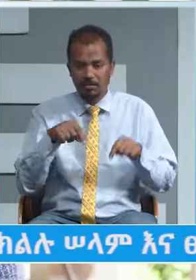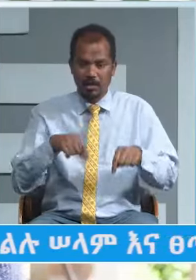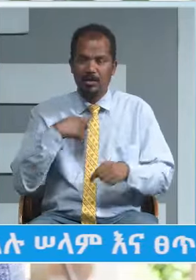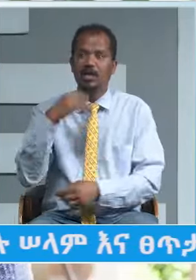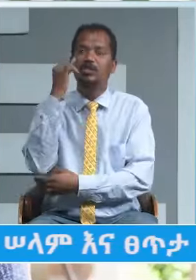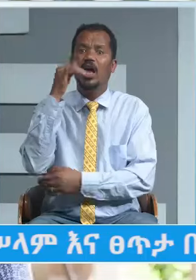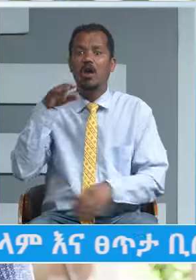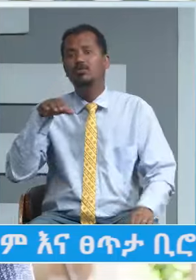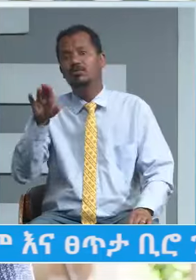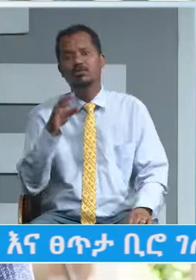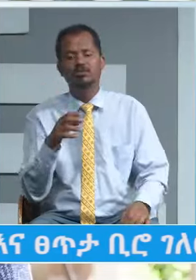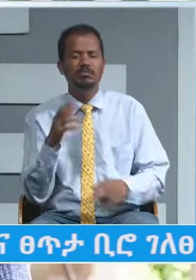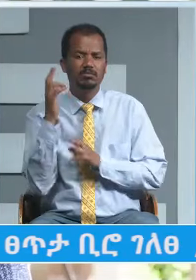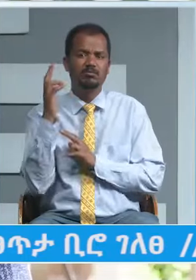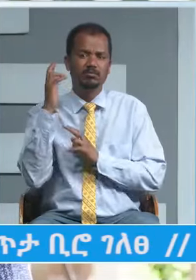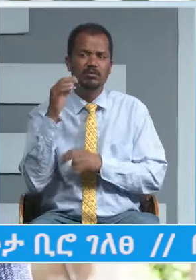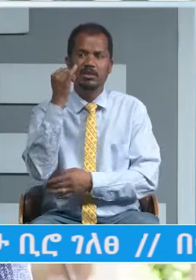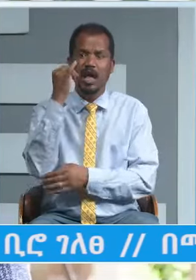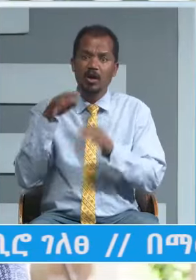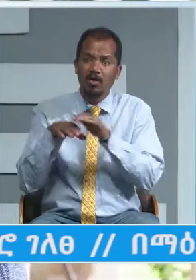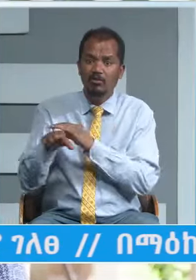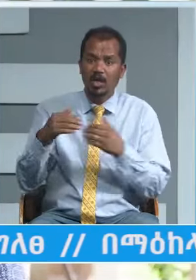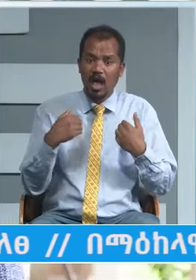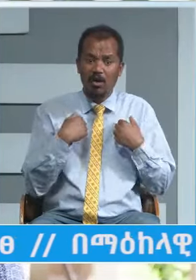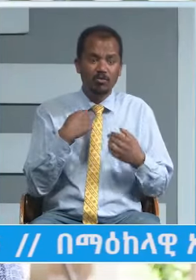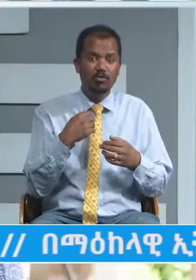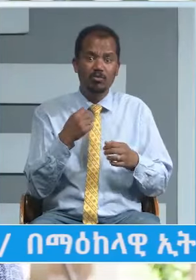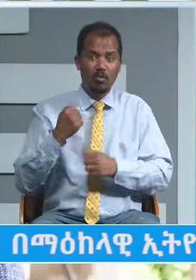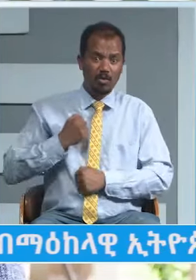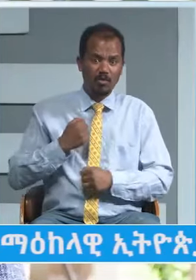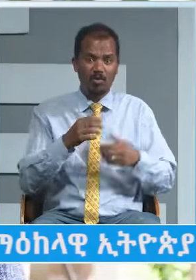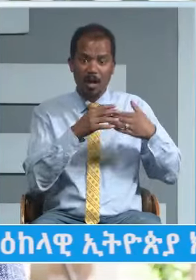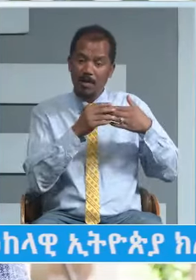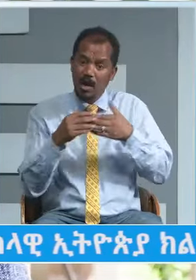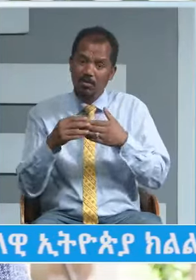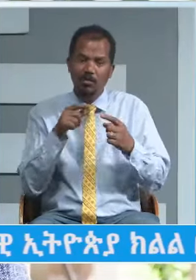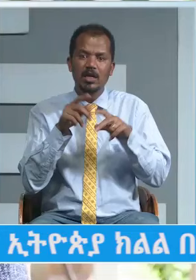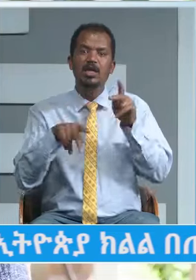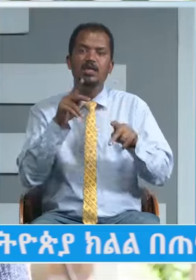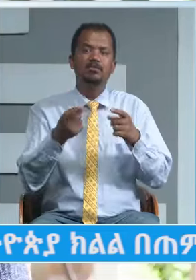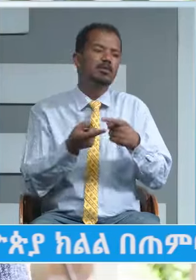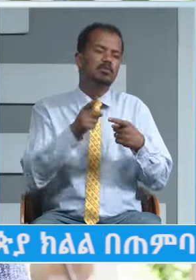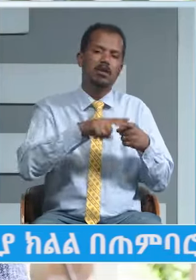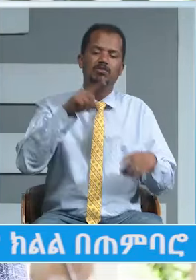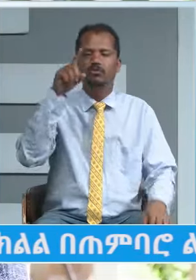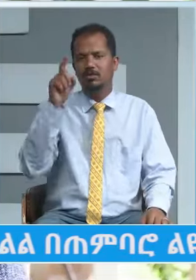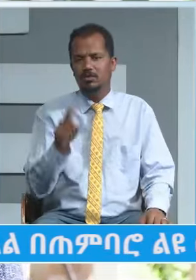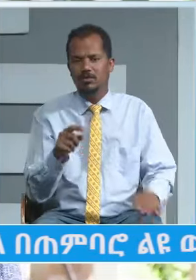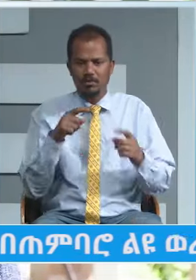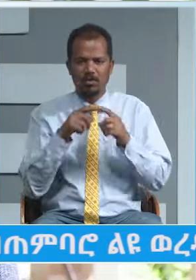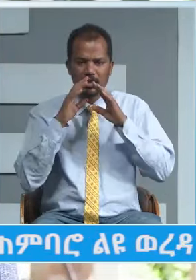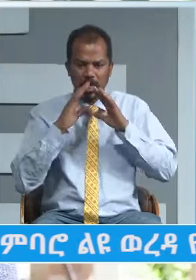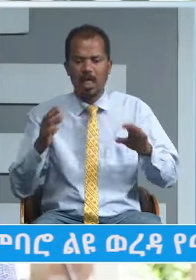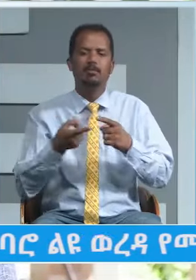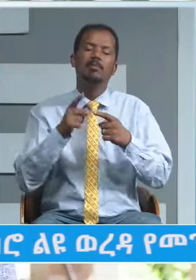ስለዚህ ዛሬ ጫካ ላይ ሆነው ነፍጥ አንግበው ጫካ ውስጥ ያሉ ሰራዊቶች ያሉ አመራሮች ወደ ህዝብ ሊመለሱ ይገባል፣